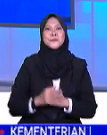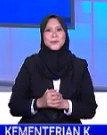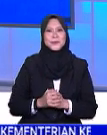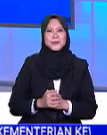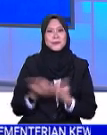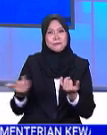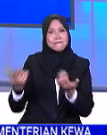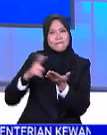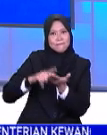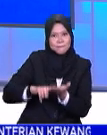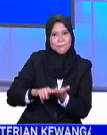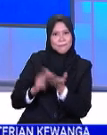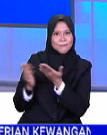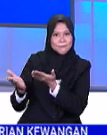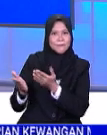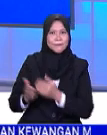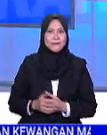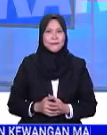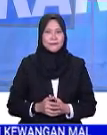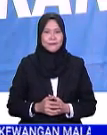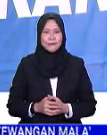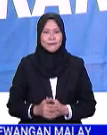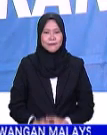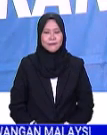Shikin Harun.